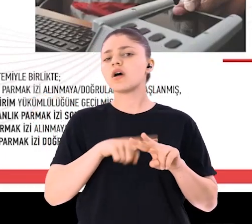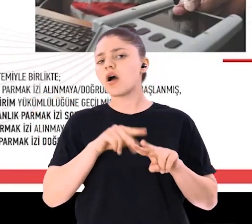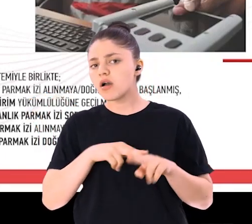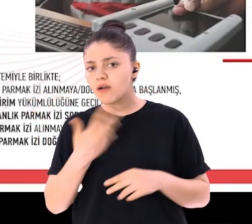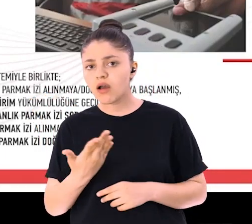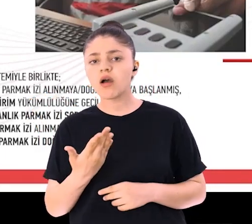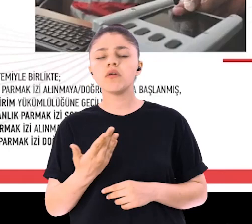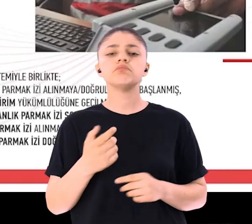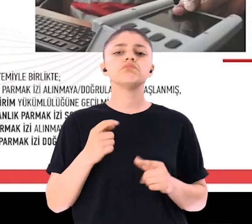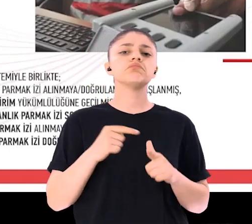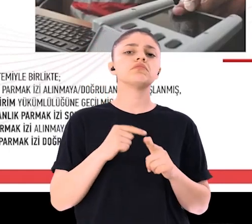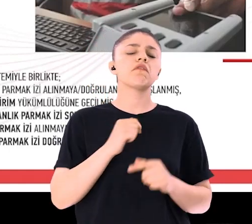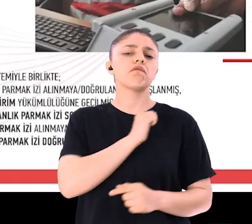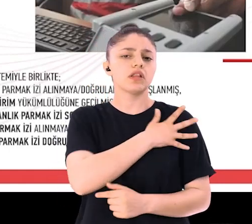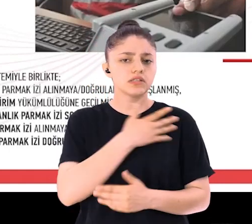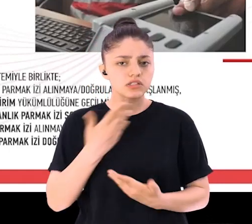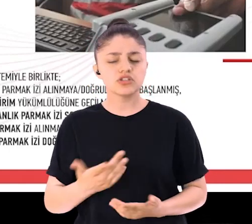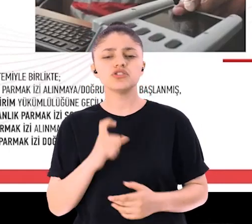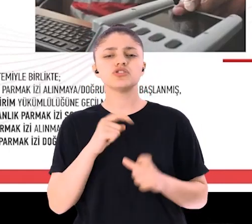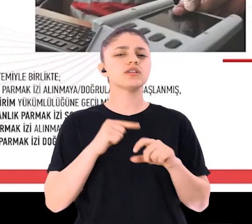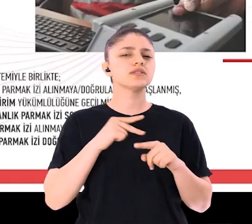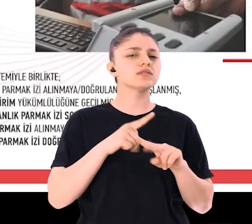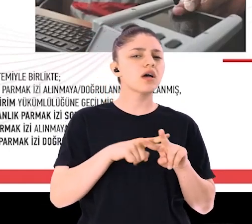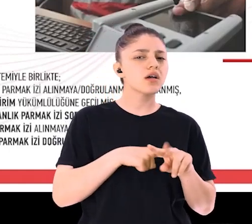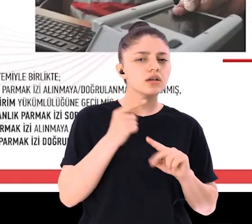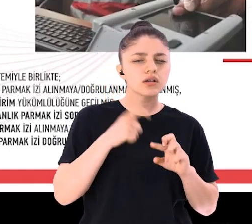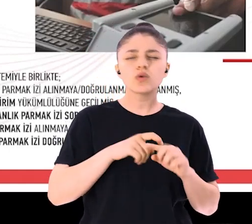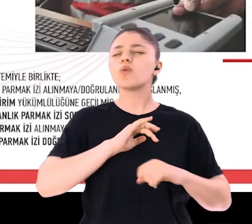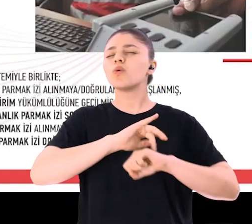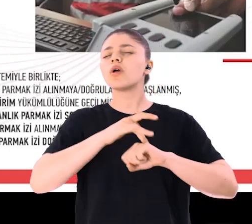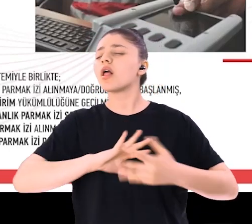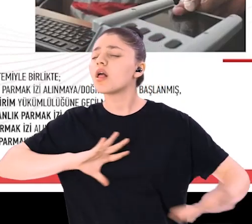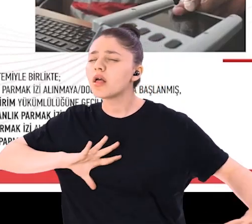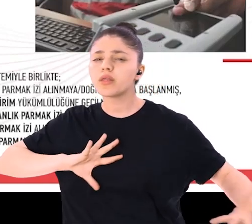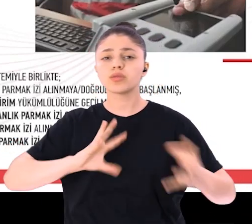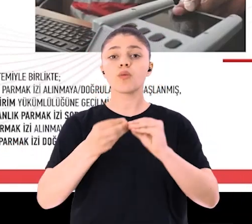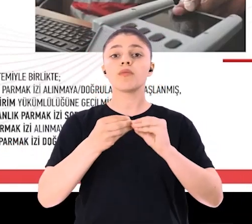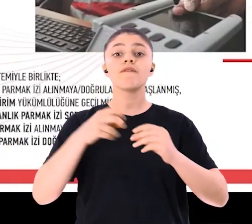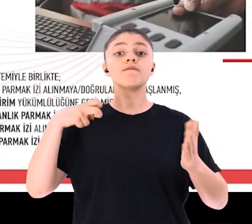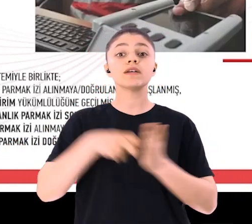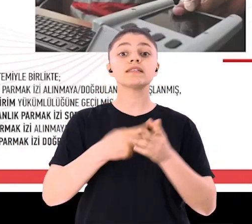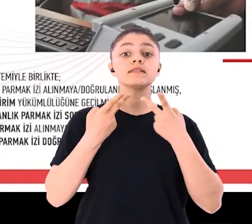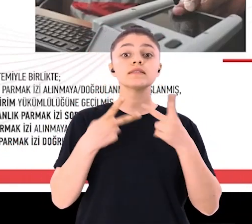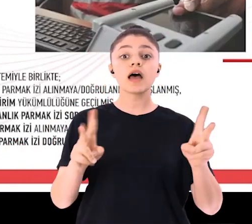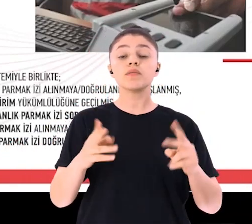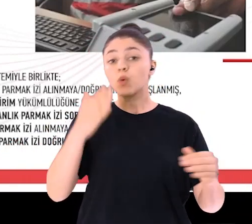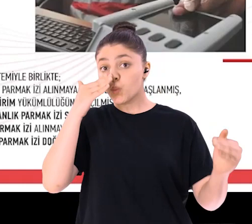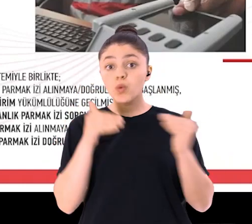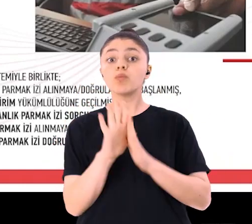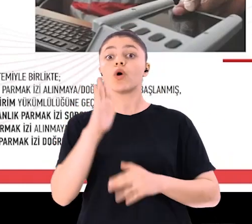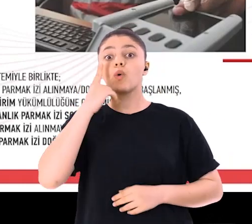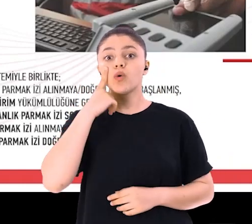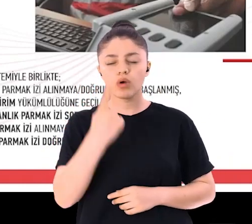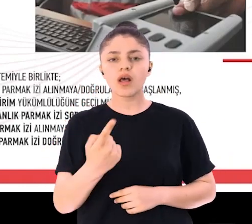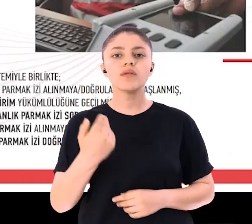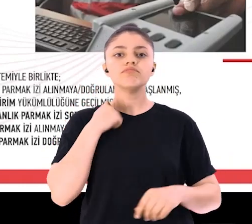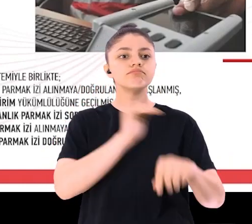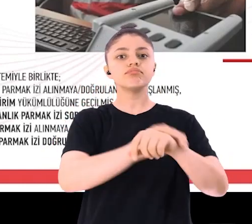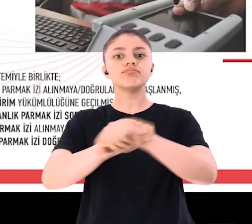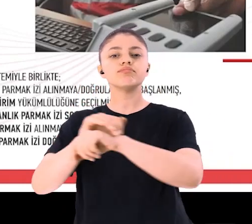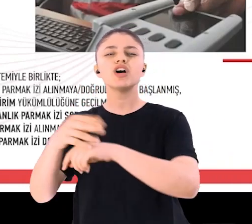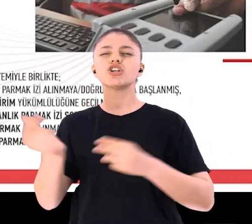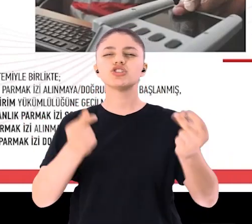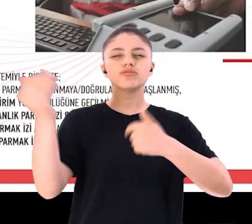Irak'tan Filistin'e, Cezayir'e kadar olan ülkelerin toplam vize serbestisi ihlali yakaladığımız